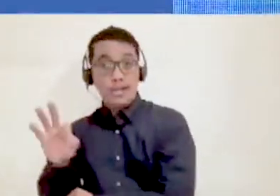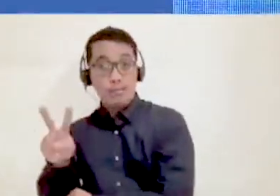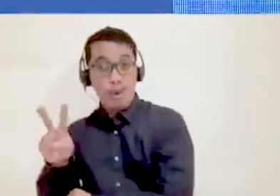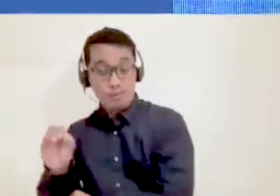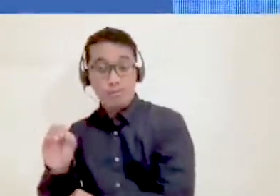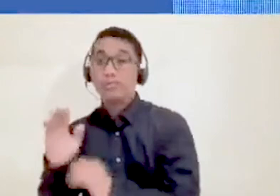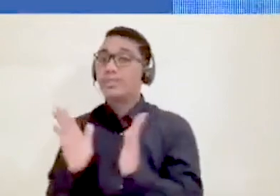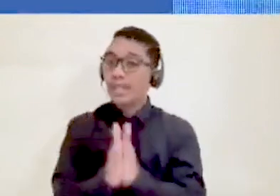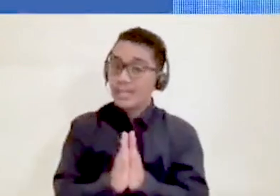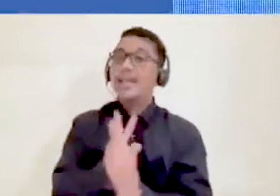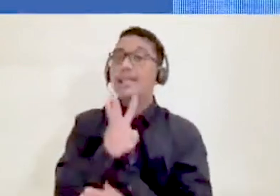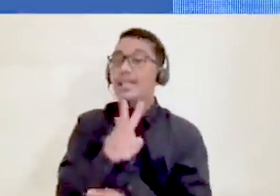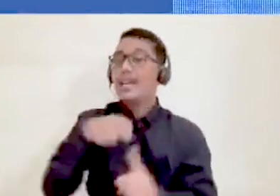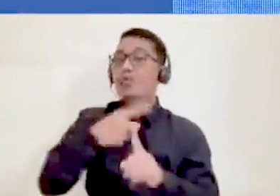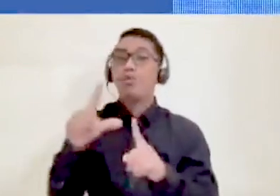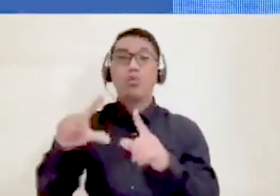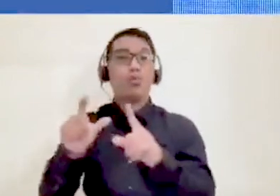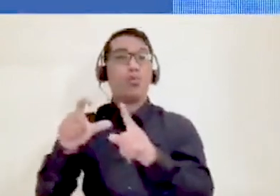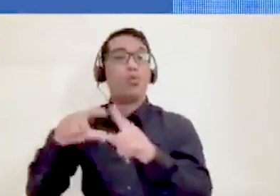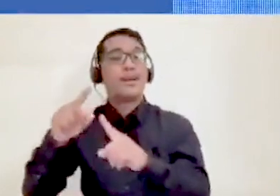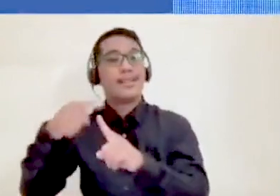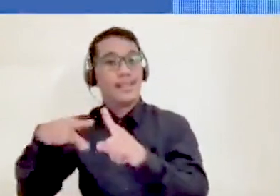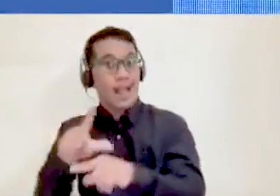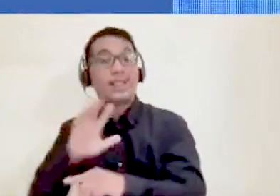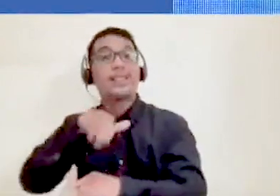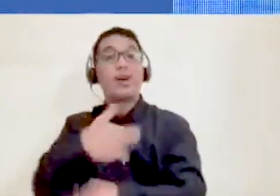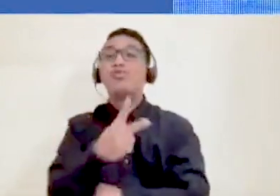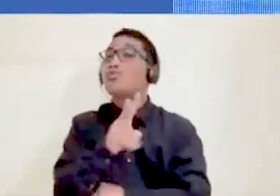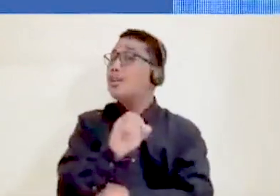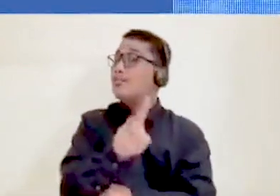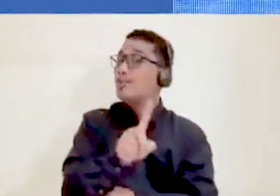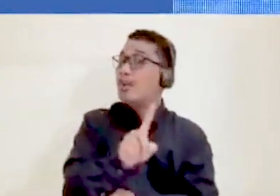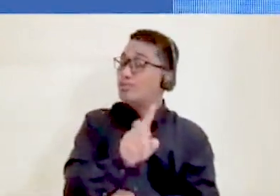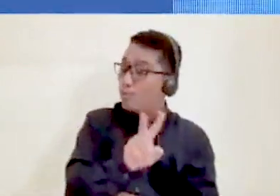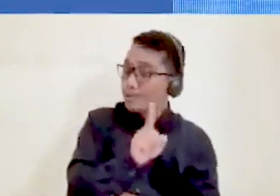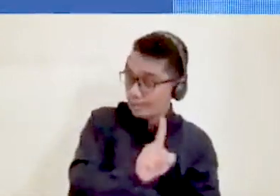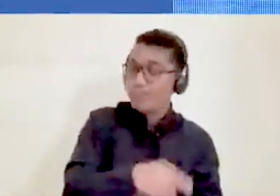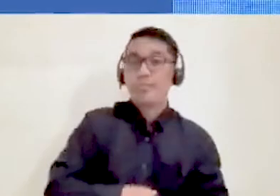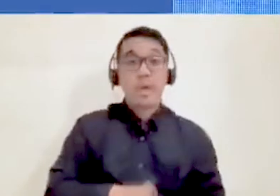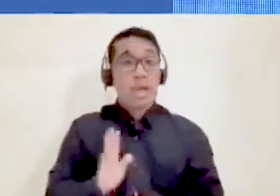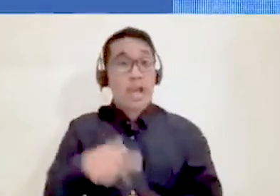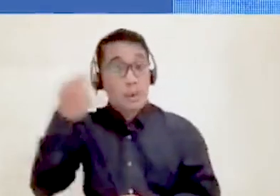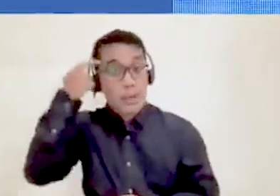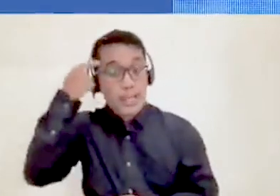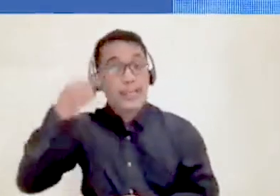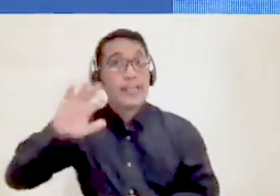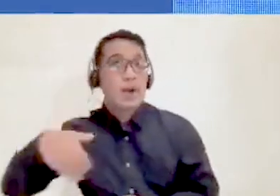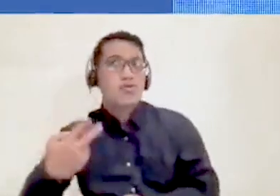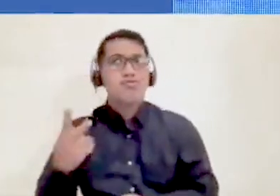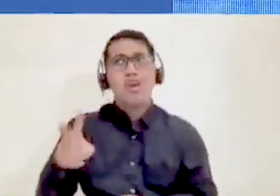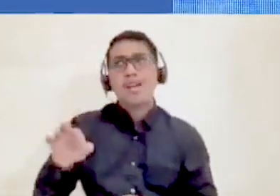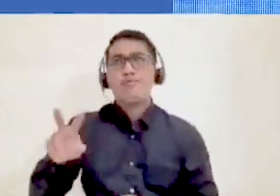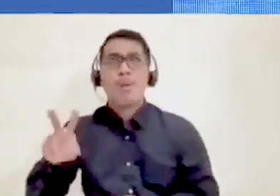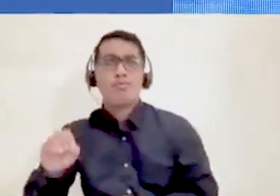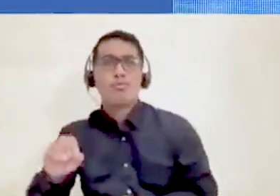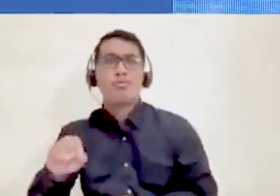tiga Kuartal di tahun 2021 kalau kita ingat di 2020 itu kontraksi ekonomi